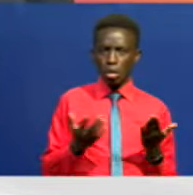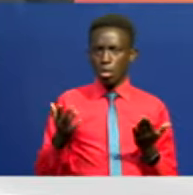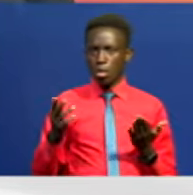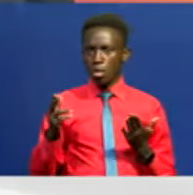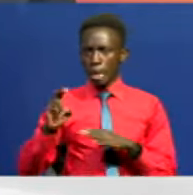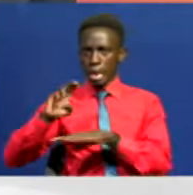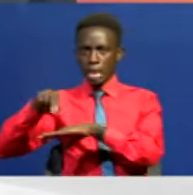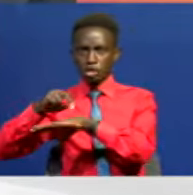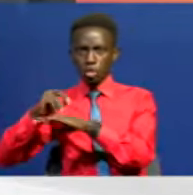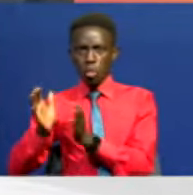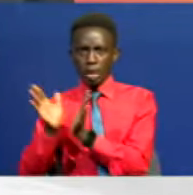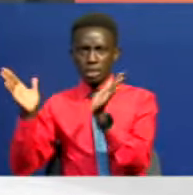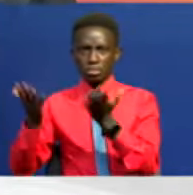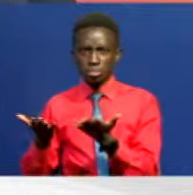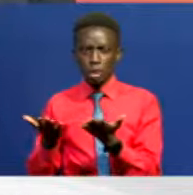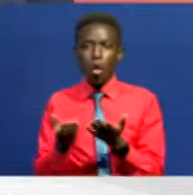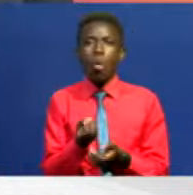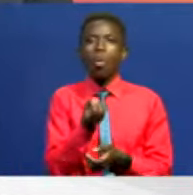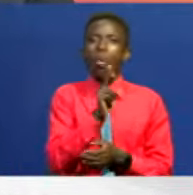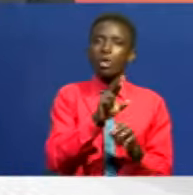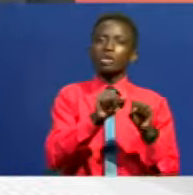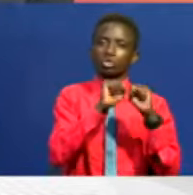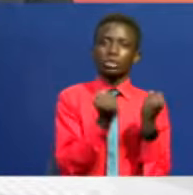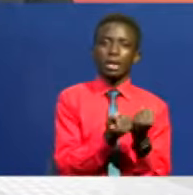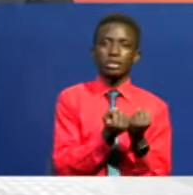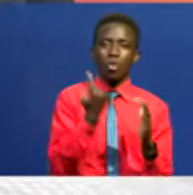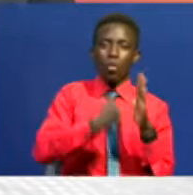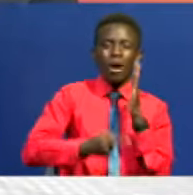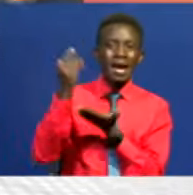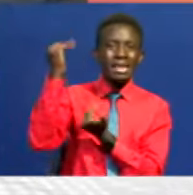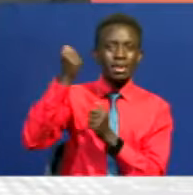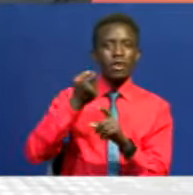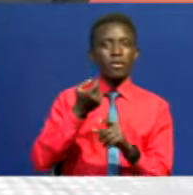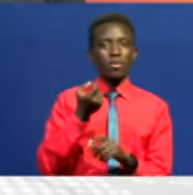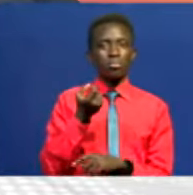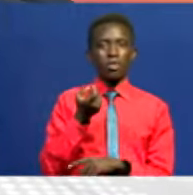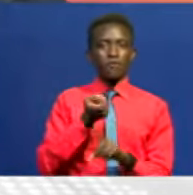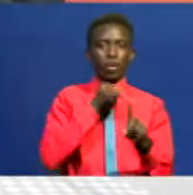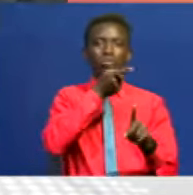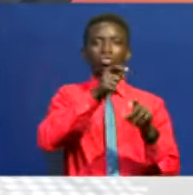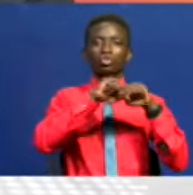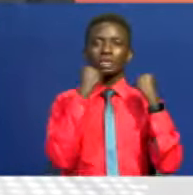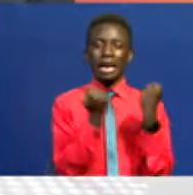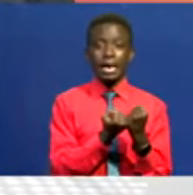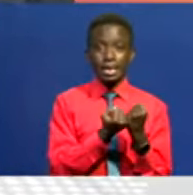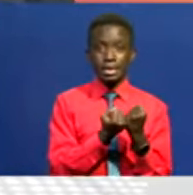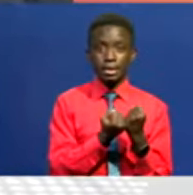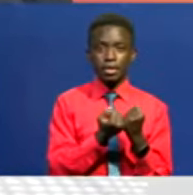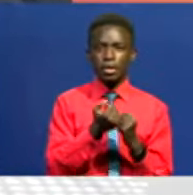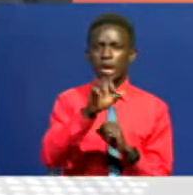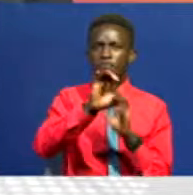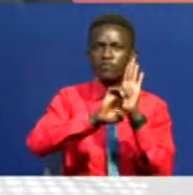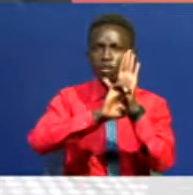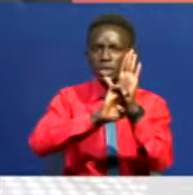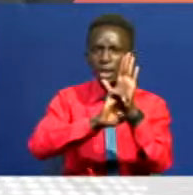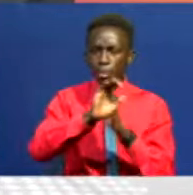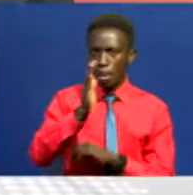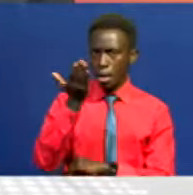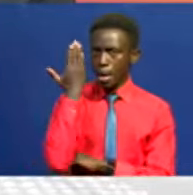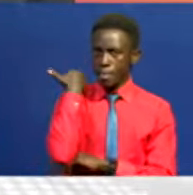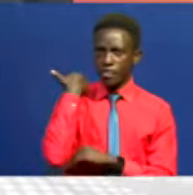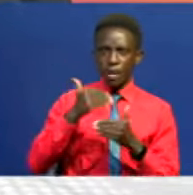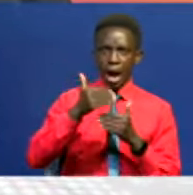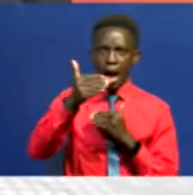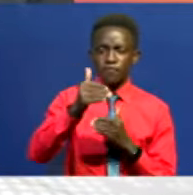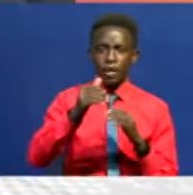kimataifa, ama hata society, what they expect of the society. Ndio maana kama baada ya COVID, kulikuwa na kesi